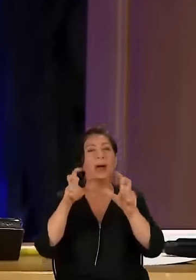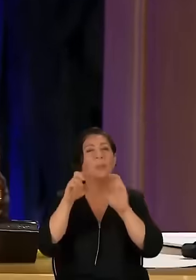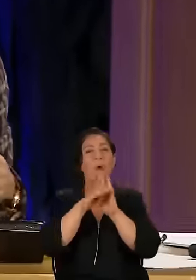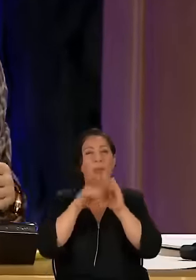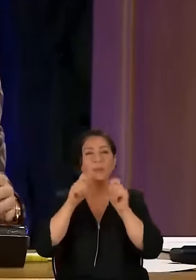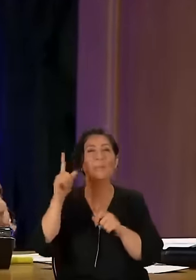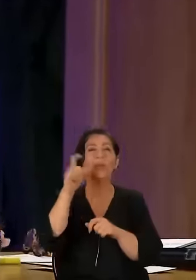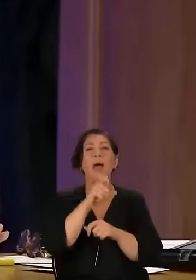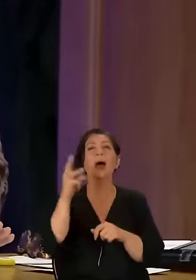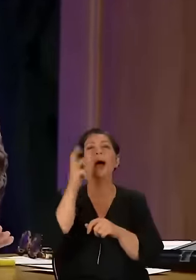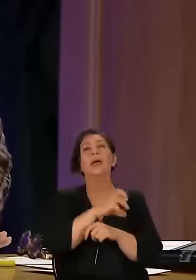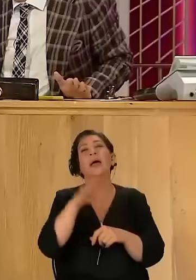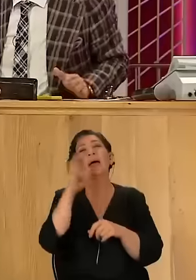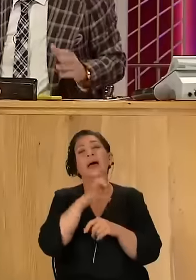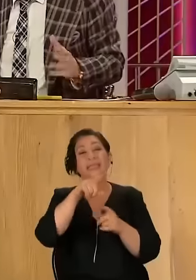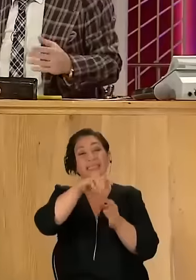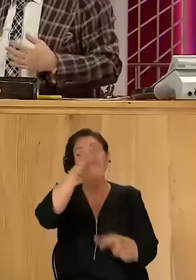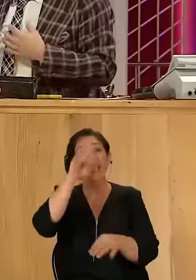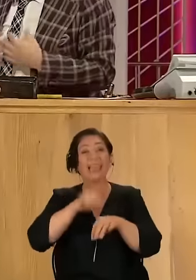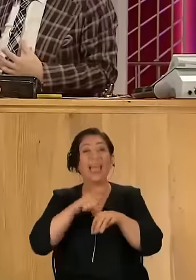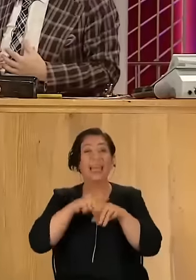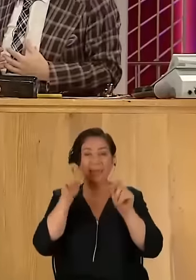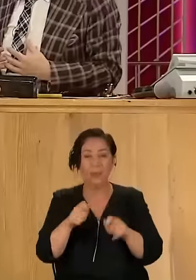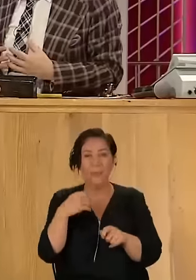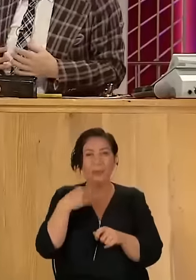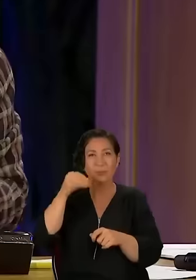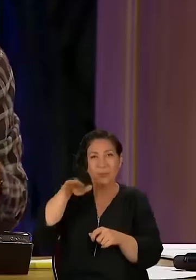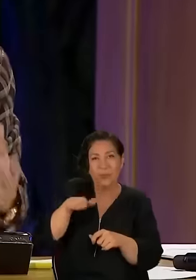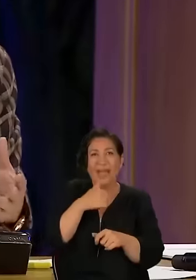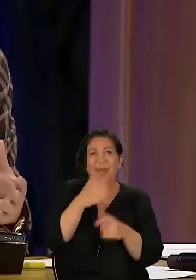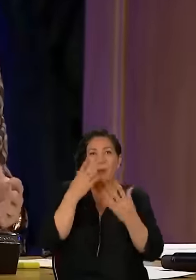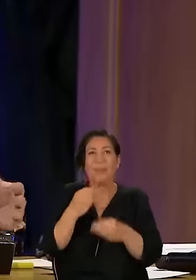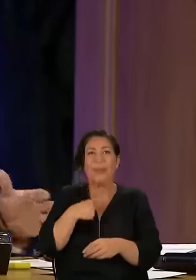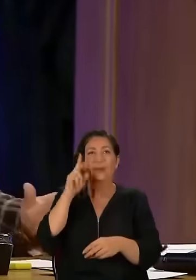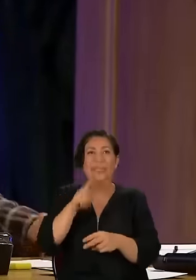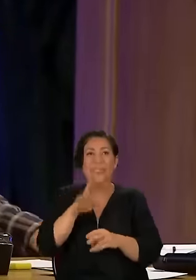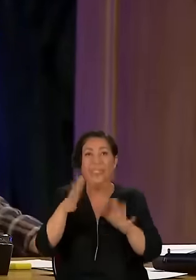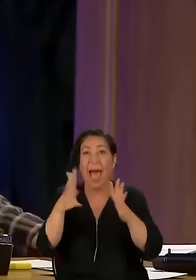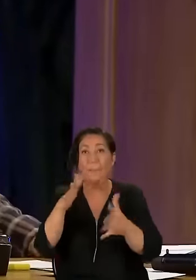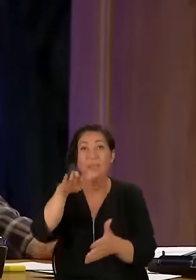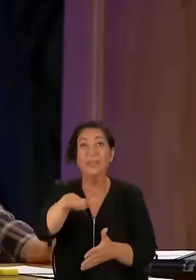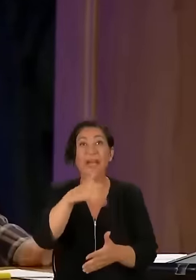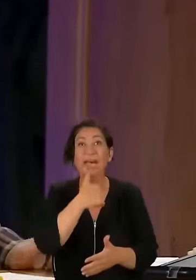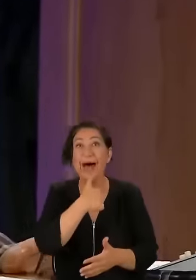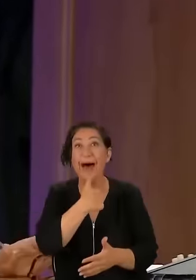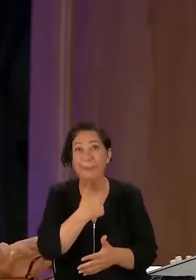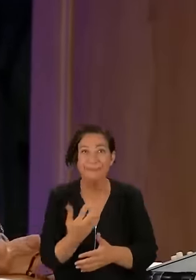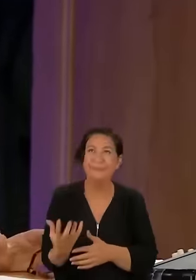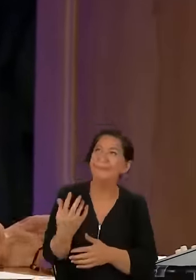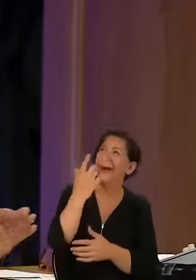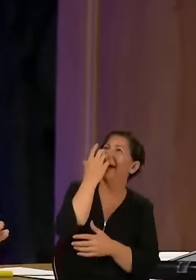yaptık, aylarca seni taklit ede. Ben de küçük bir adam olduğum için beni her yönde ne yapıyorsun kıtık